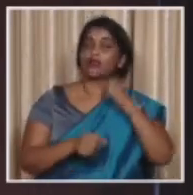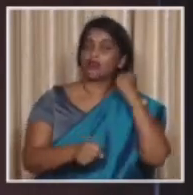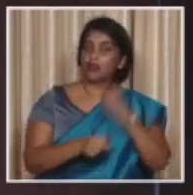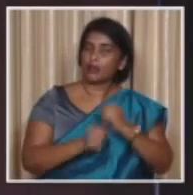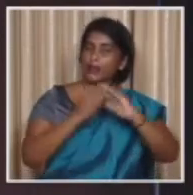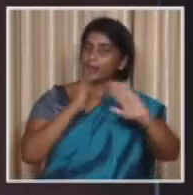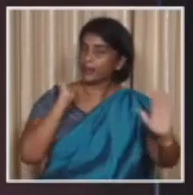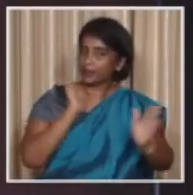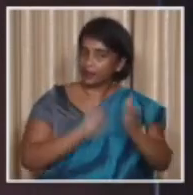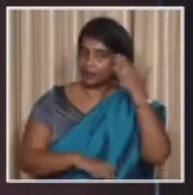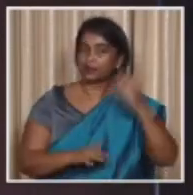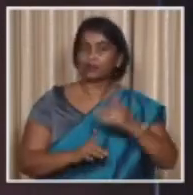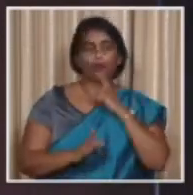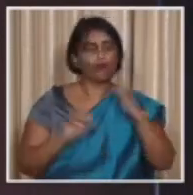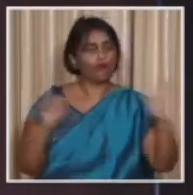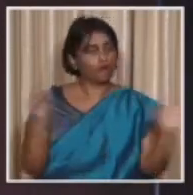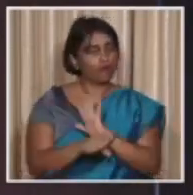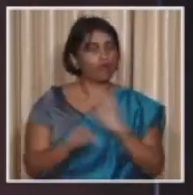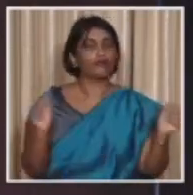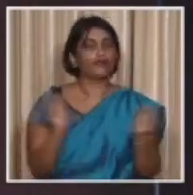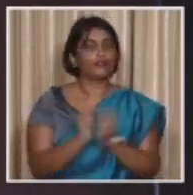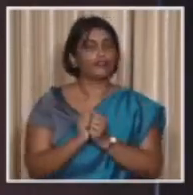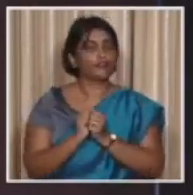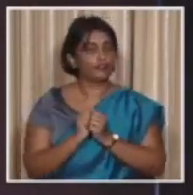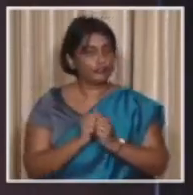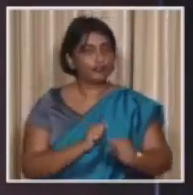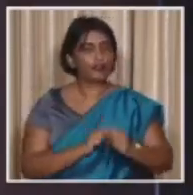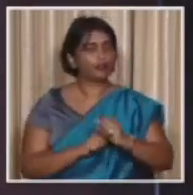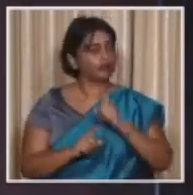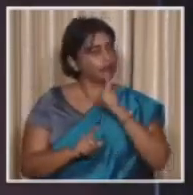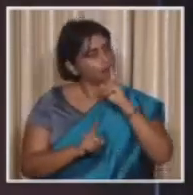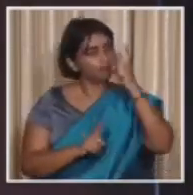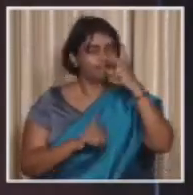ආණ්ඩුවයි ගෙදර යවන්න උපරිම ක්‍රියාපිලිවත කරලා ඒක